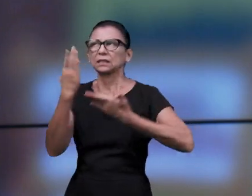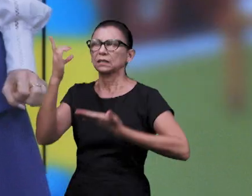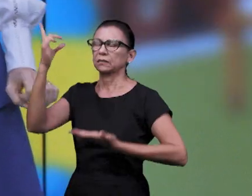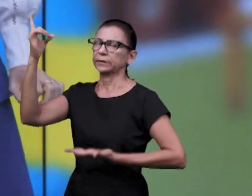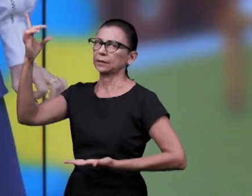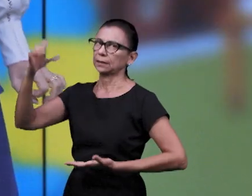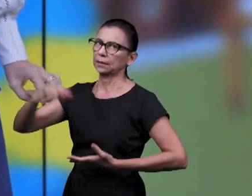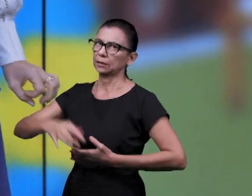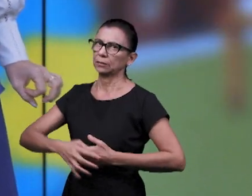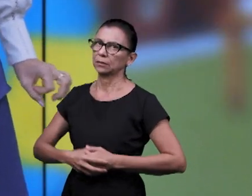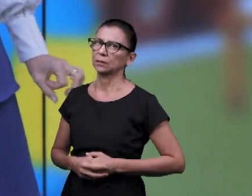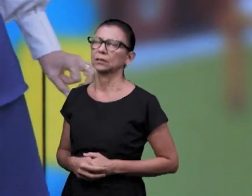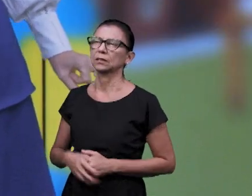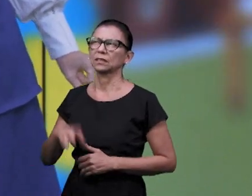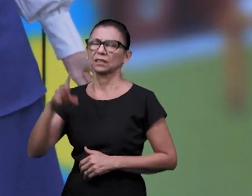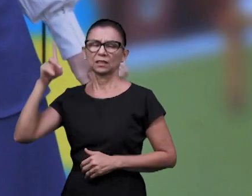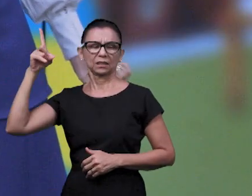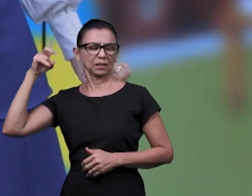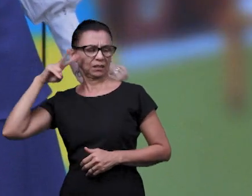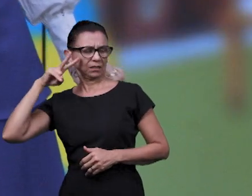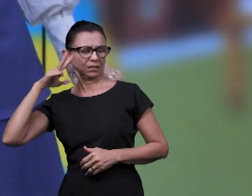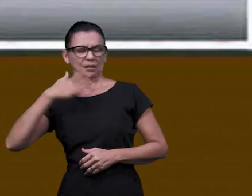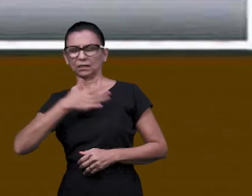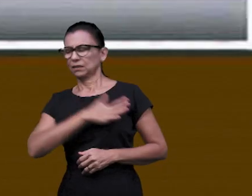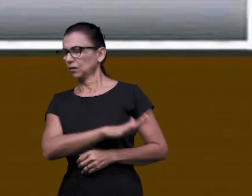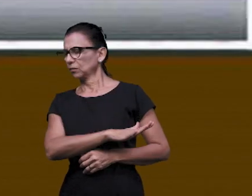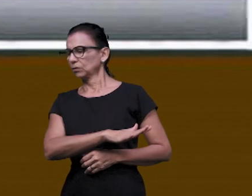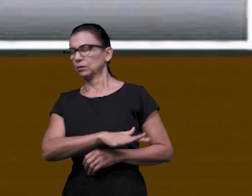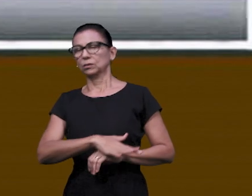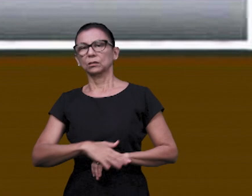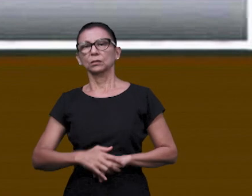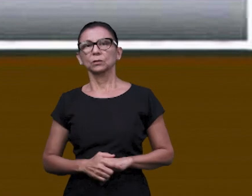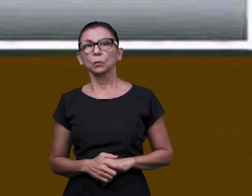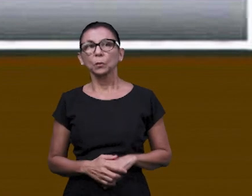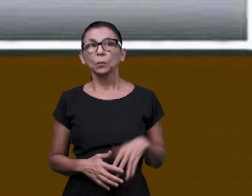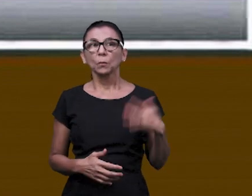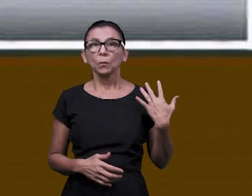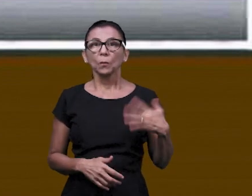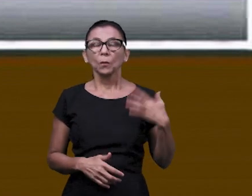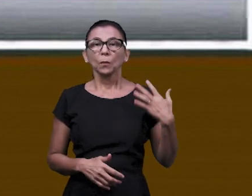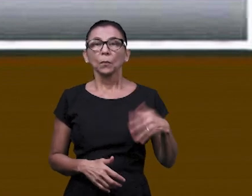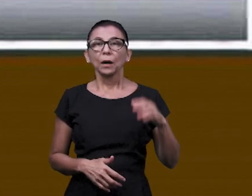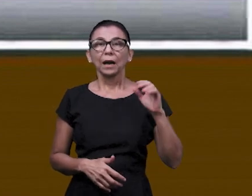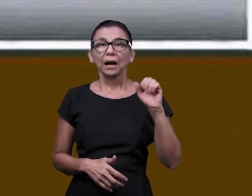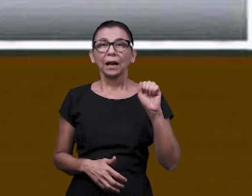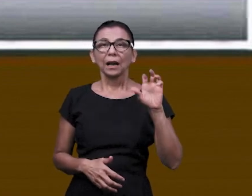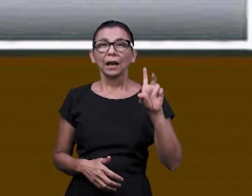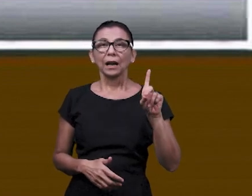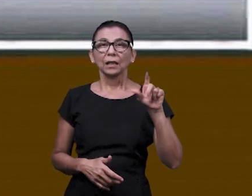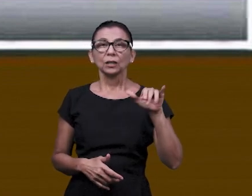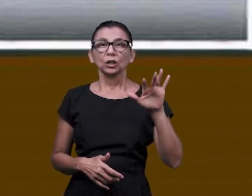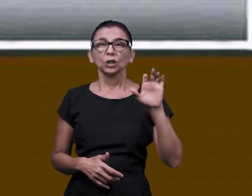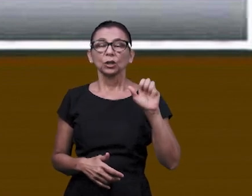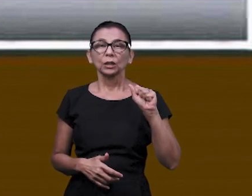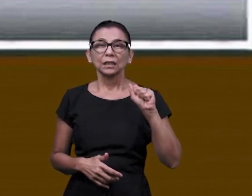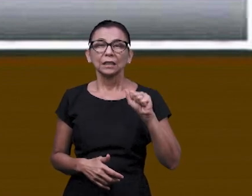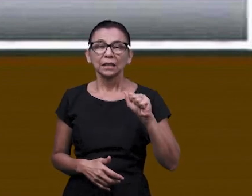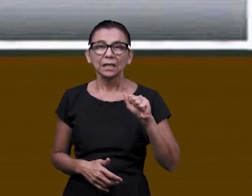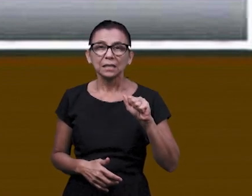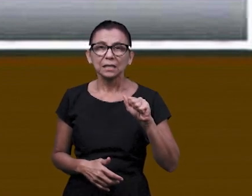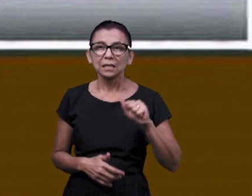cet endroit. Et quand David a su ce qu'Adonijah a fait, il n'a pas permis qu'il